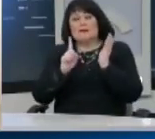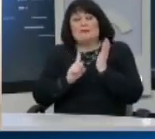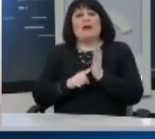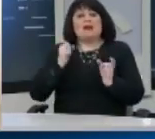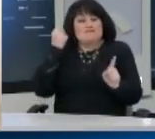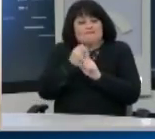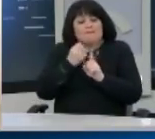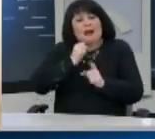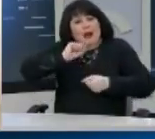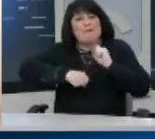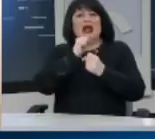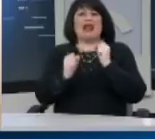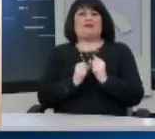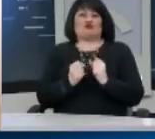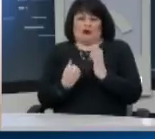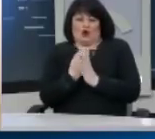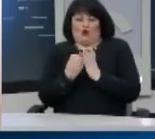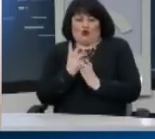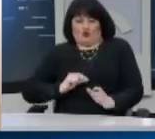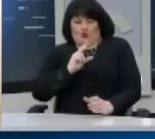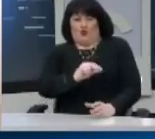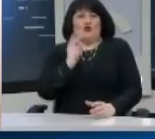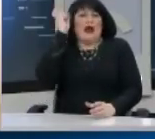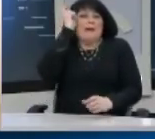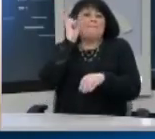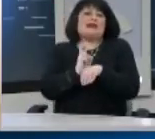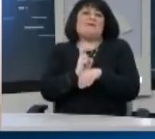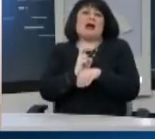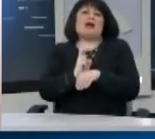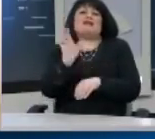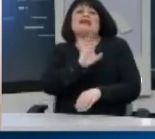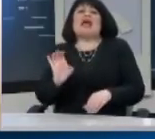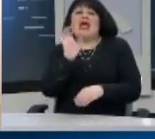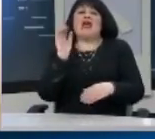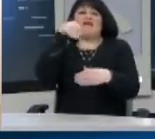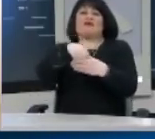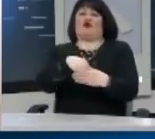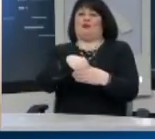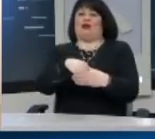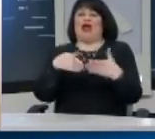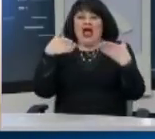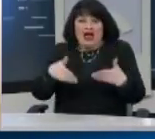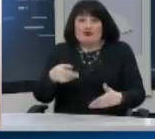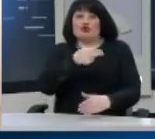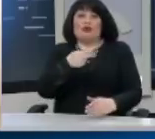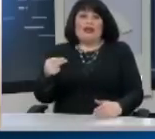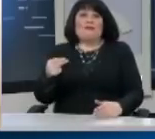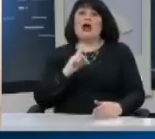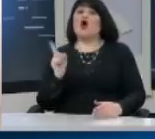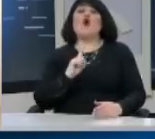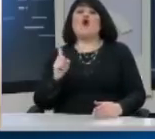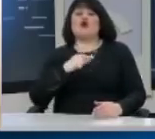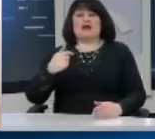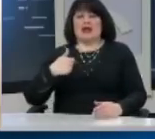το παλέψουμε μία κοινή κουλτούρα μνήμης σε κλίμακα ευρώπης αυτό είναι το ζήτημα και όχι να